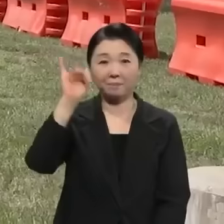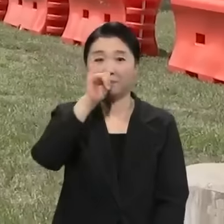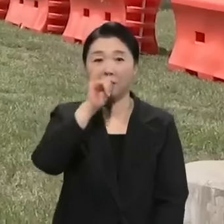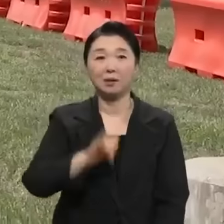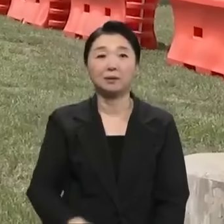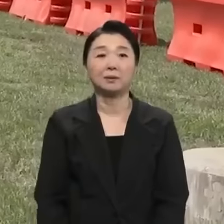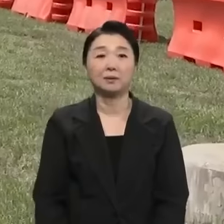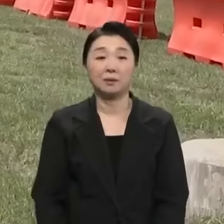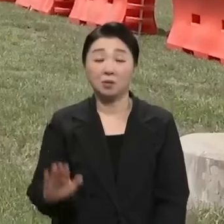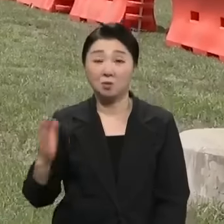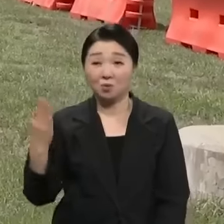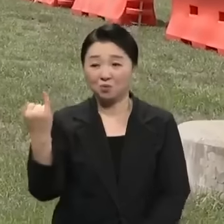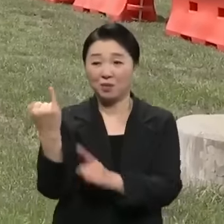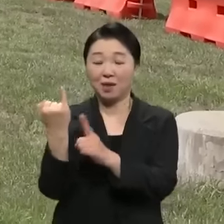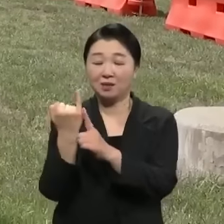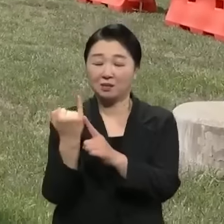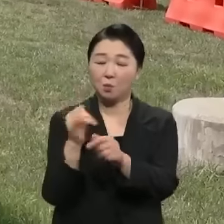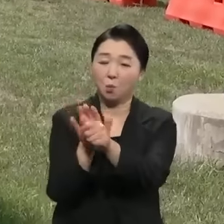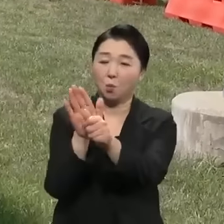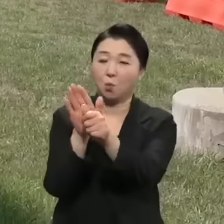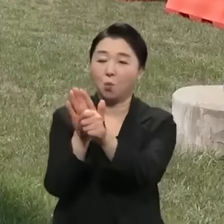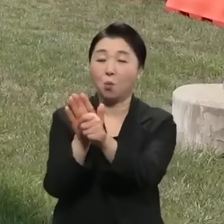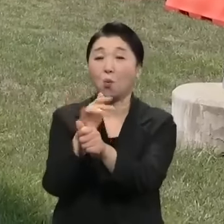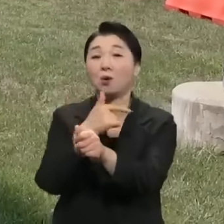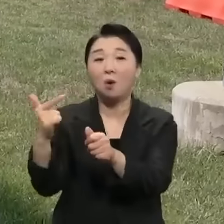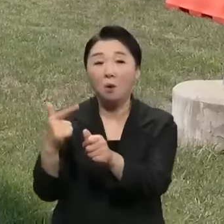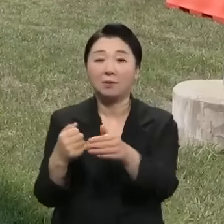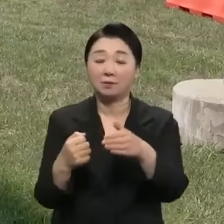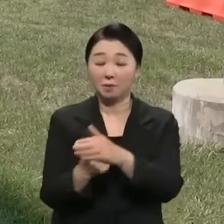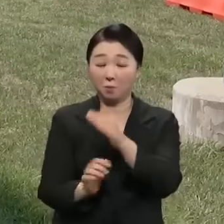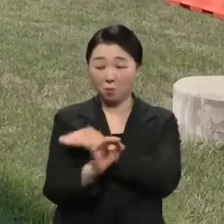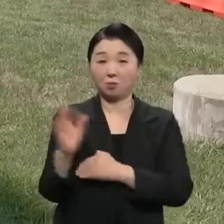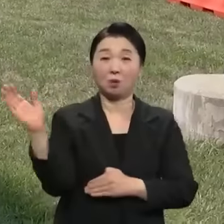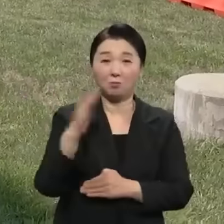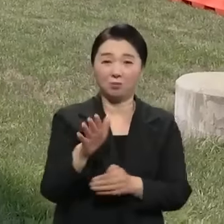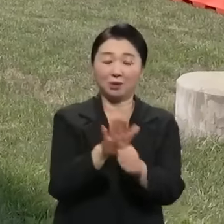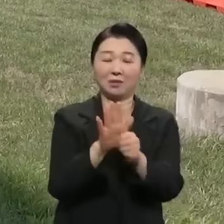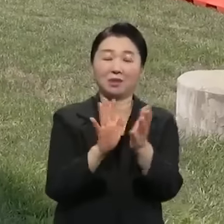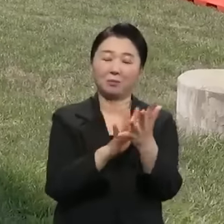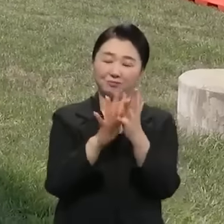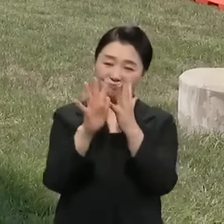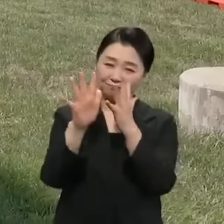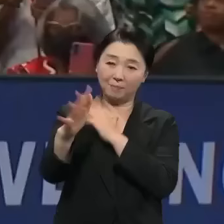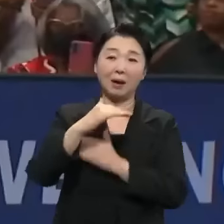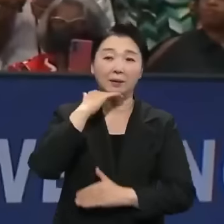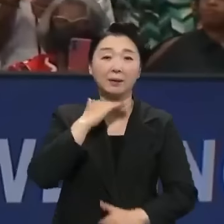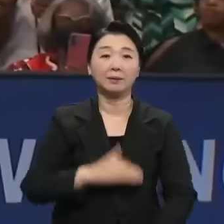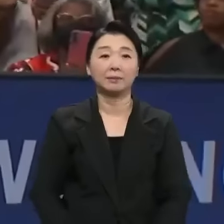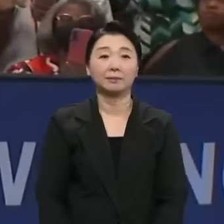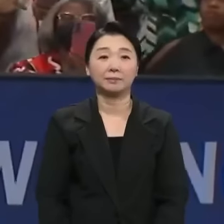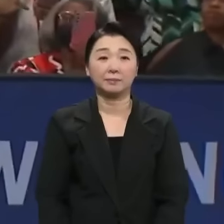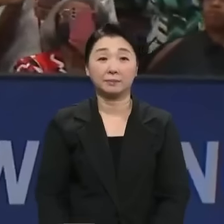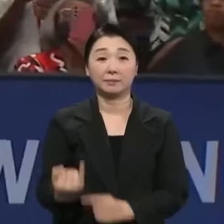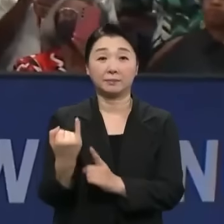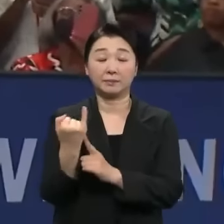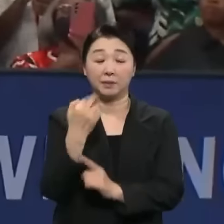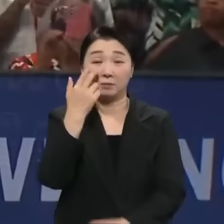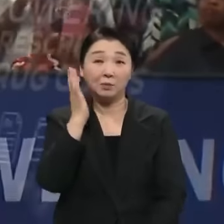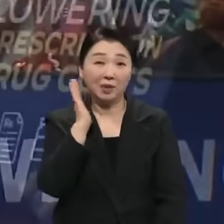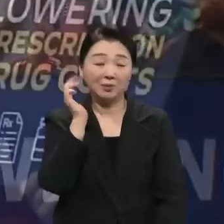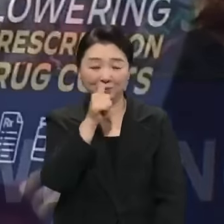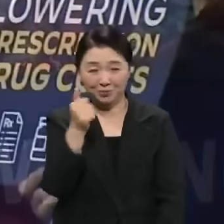나섰습니다. 최근 해리스의 상승세를 반영한 듯 오전부터 지지자들이 이렇게 줄을 서 있습니다. 해리스는 바이든